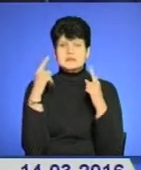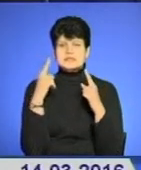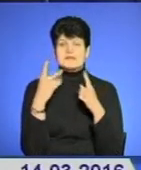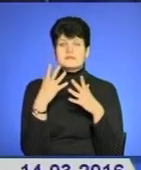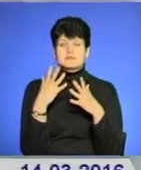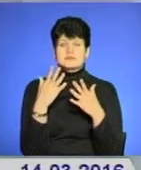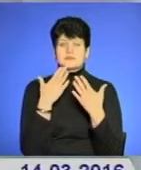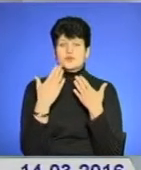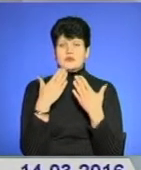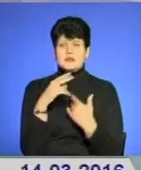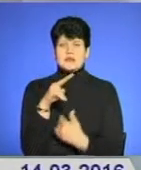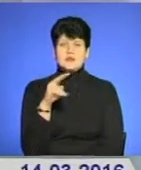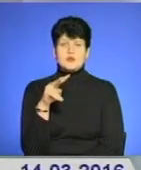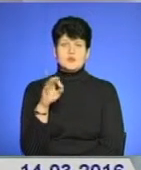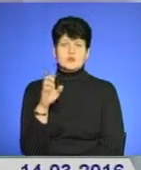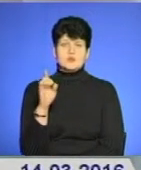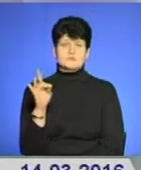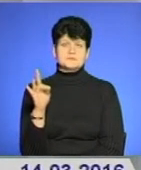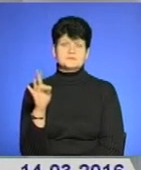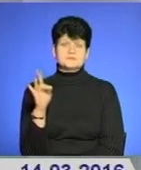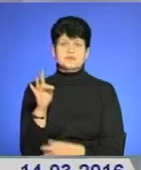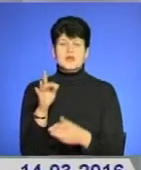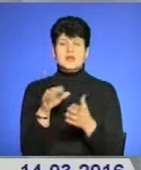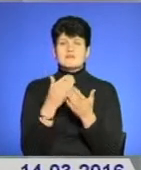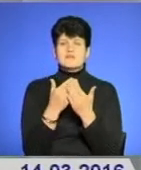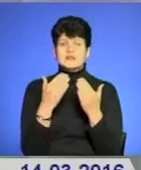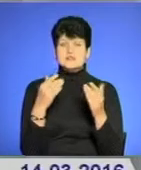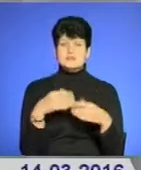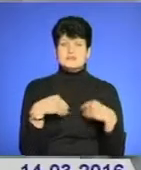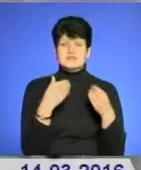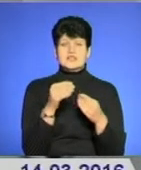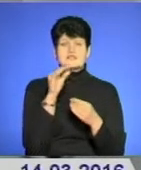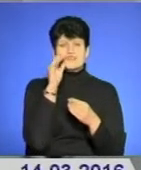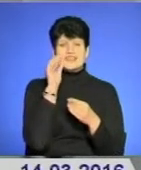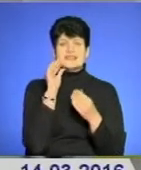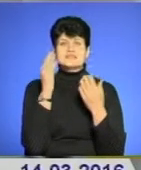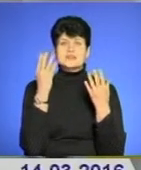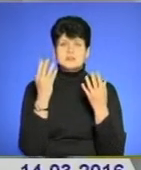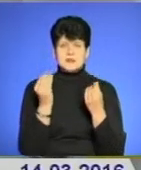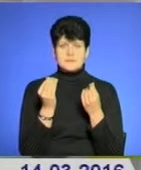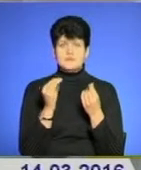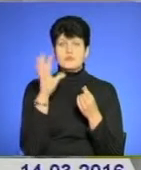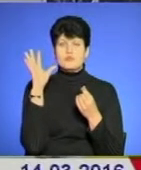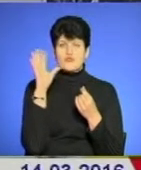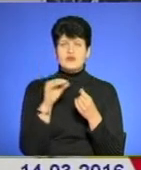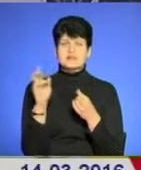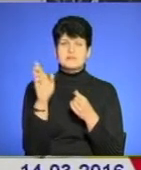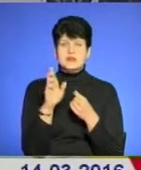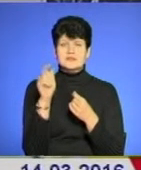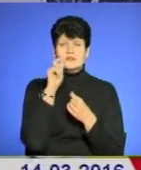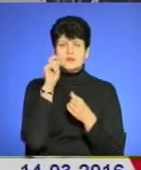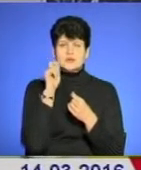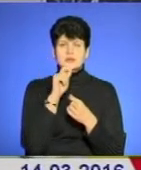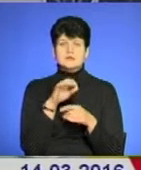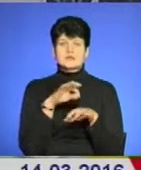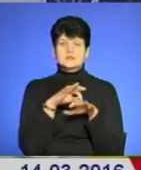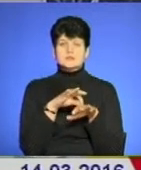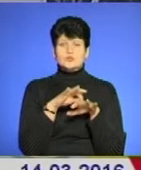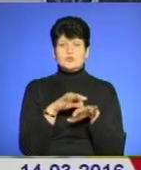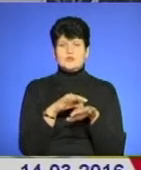Лілія Лобур. Виставку автор присвятив Шевченківським дням, адже весь березень в Україні проходить під